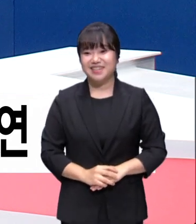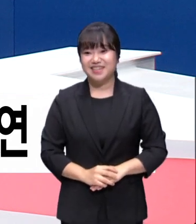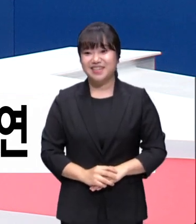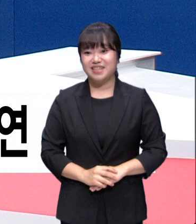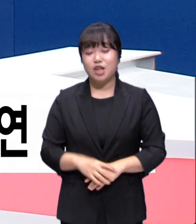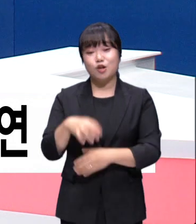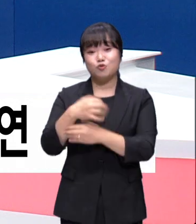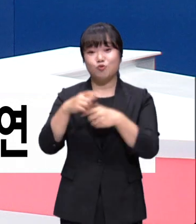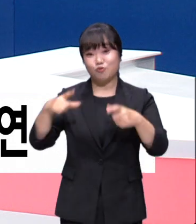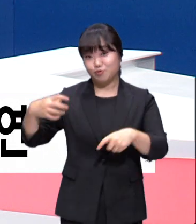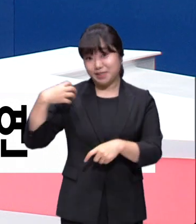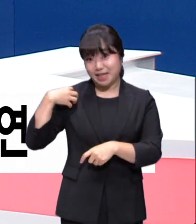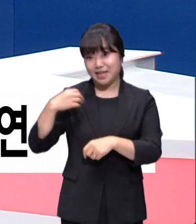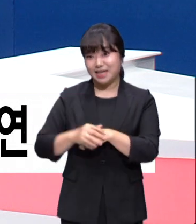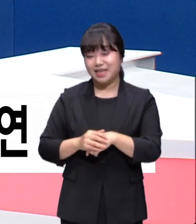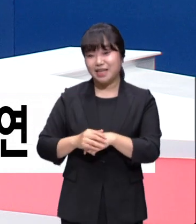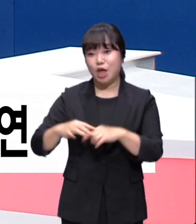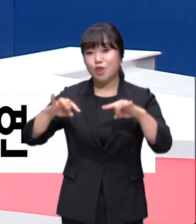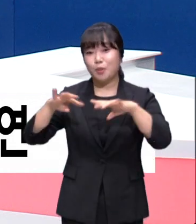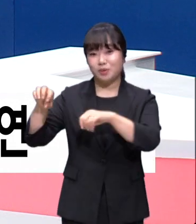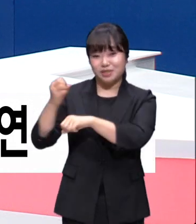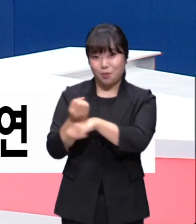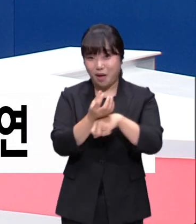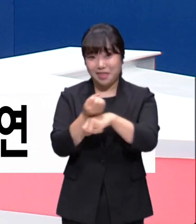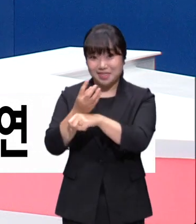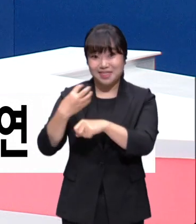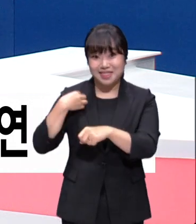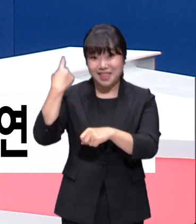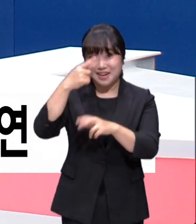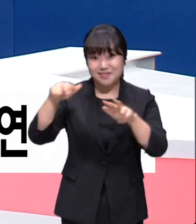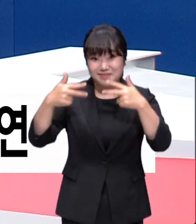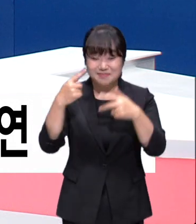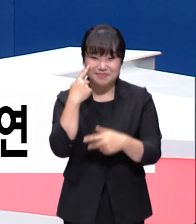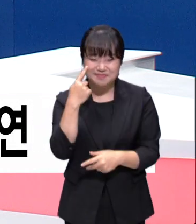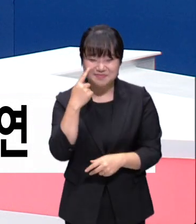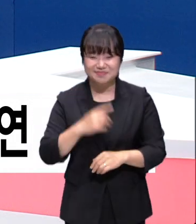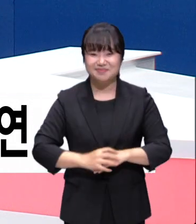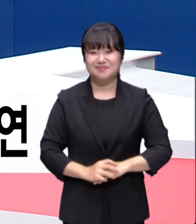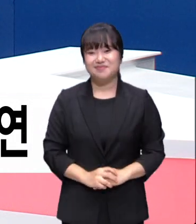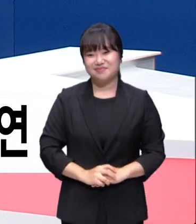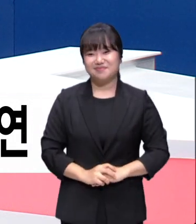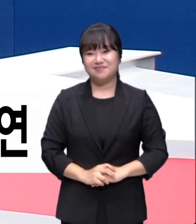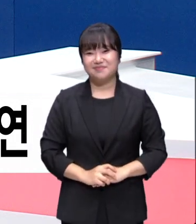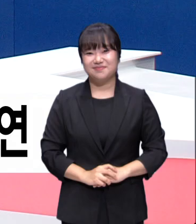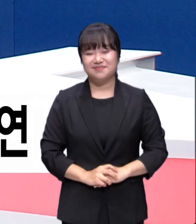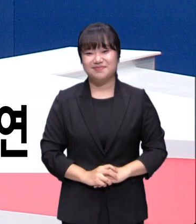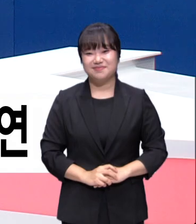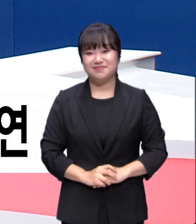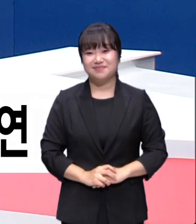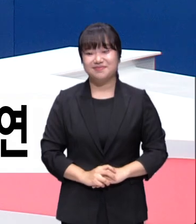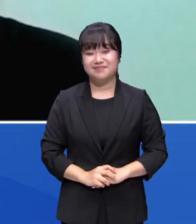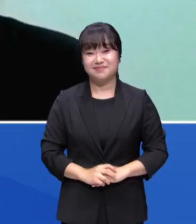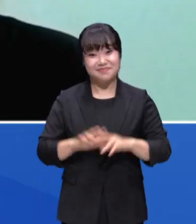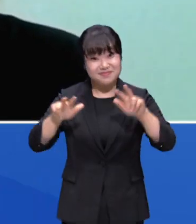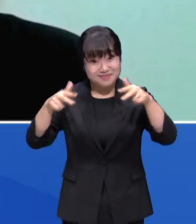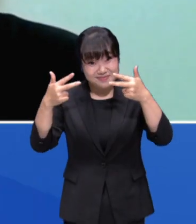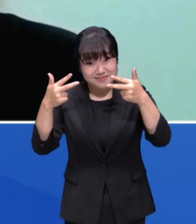네, 종로구를 담당하는 김정민 통신원을 화상으로 연결해서 자세한 내용 알아보겠습니다. 네, 김정민 통신원 나와